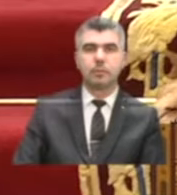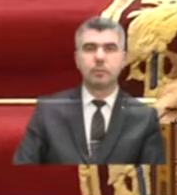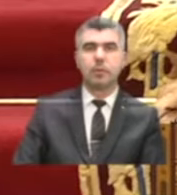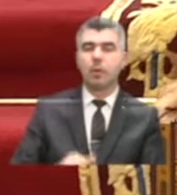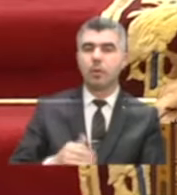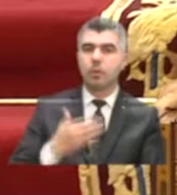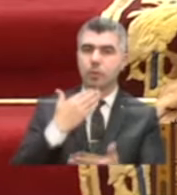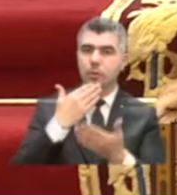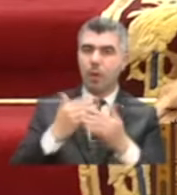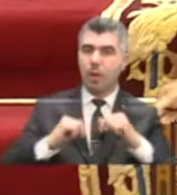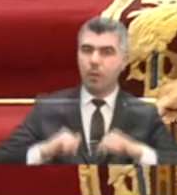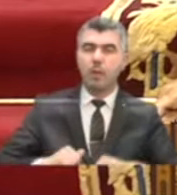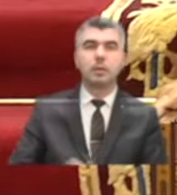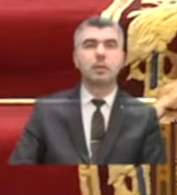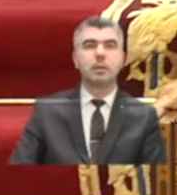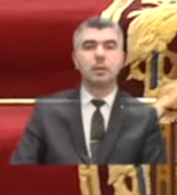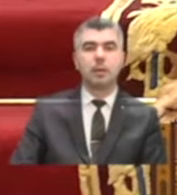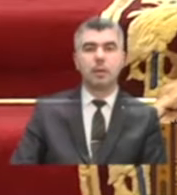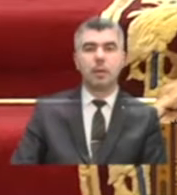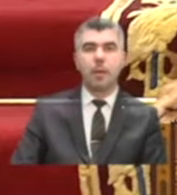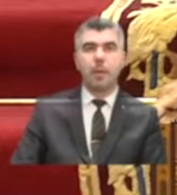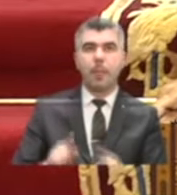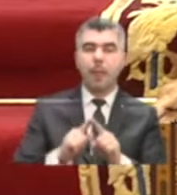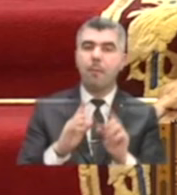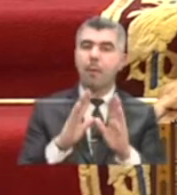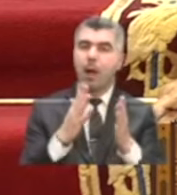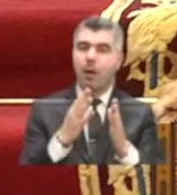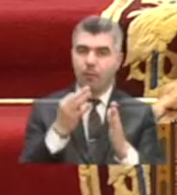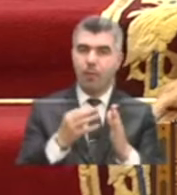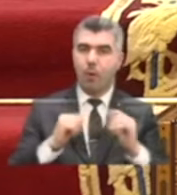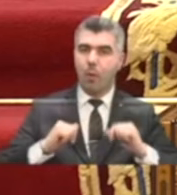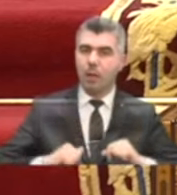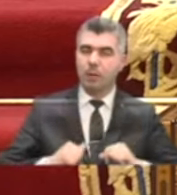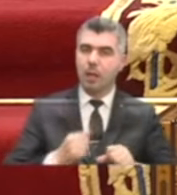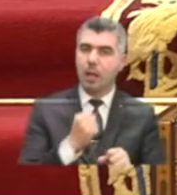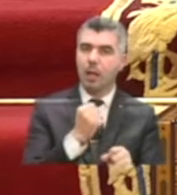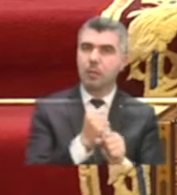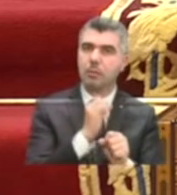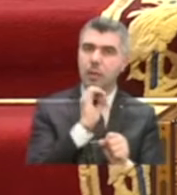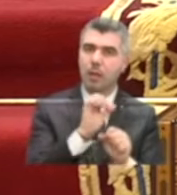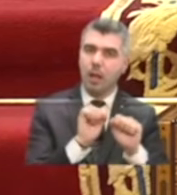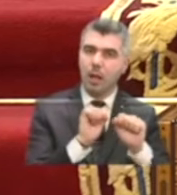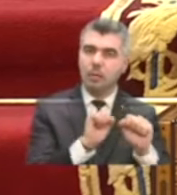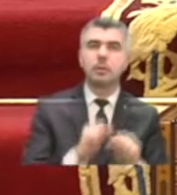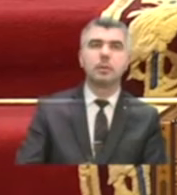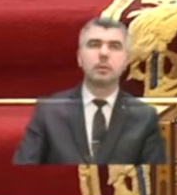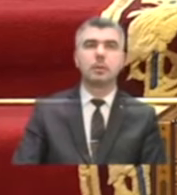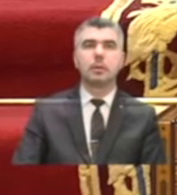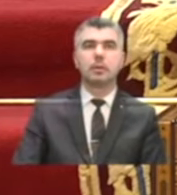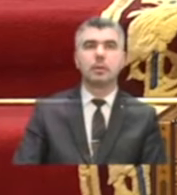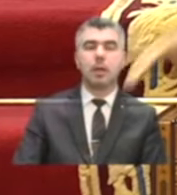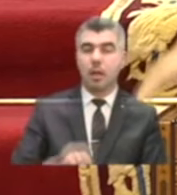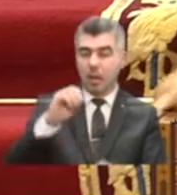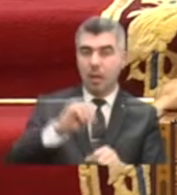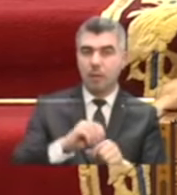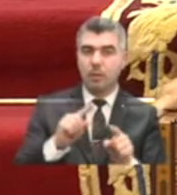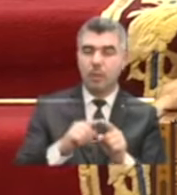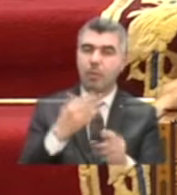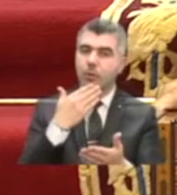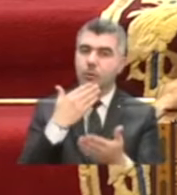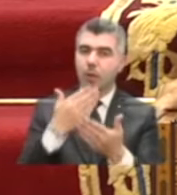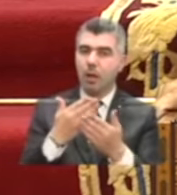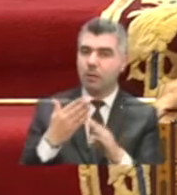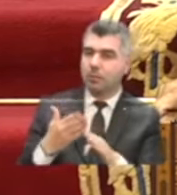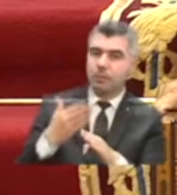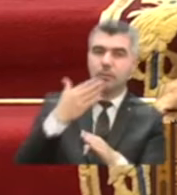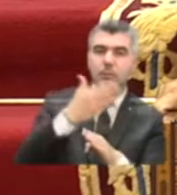شكرا السيد الوزير. اولا حنا نثمن العمل اللي كتقوم به السيد الوزير، وهذه كذلك مناسبه باش نشكركم على الزياره اللي قمتوا بها